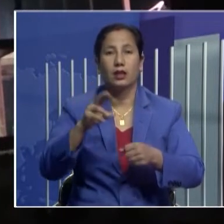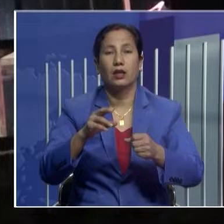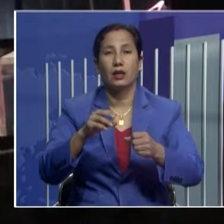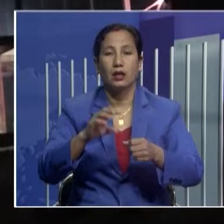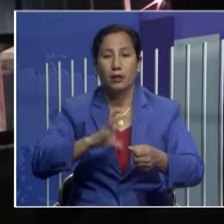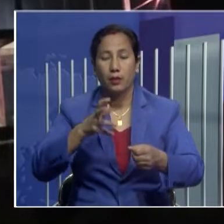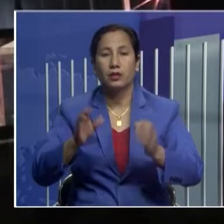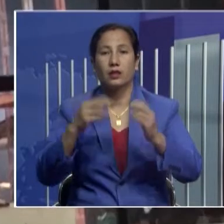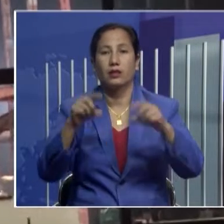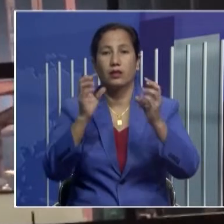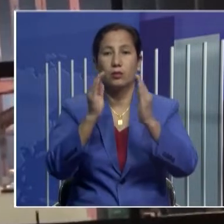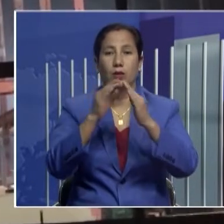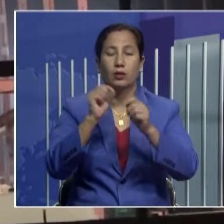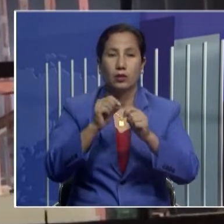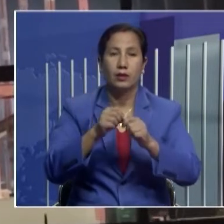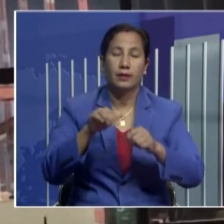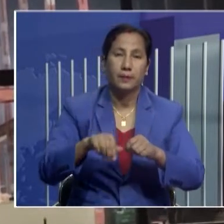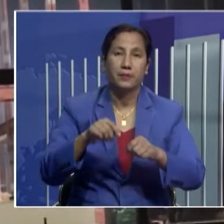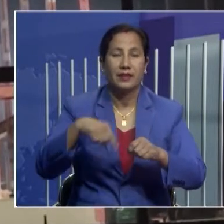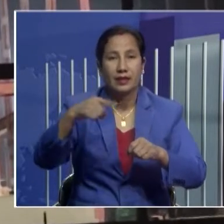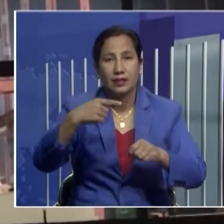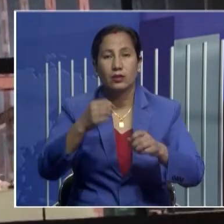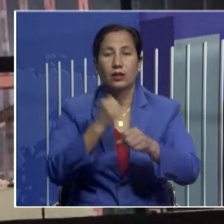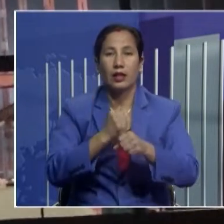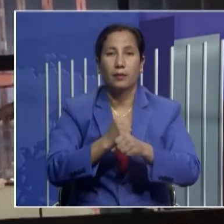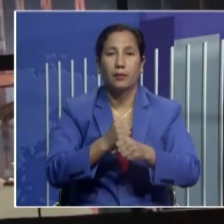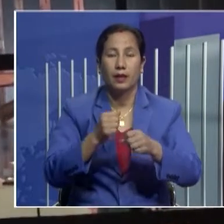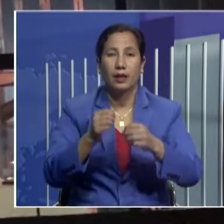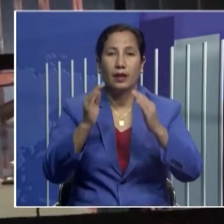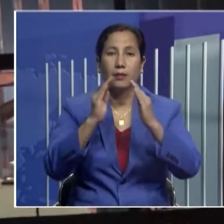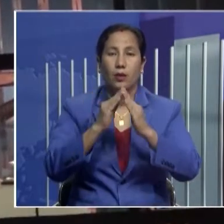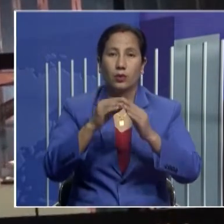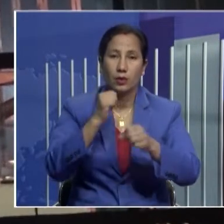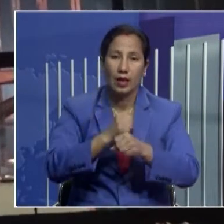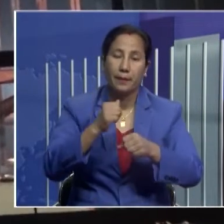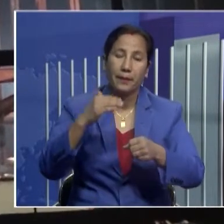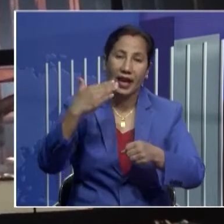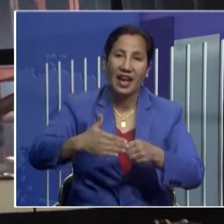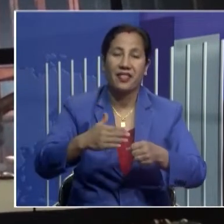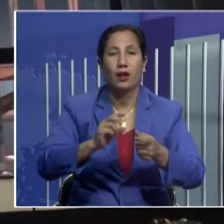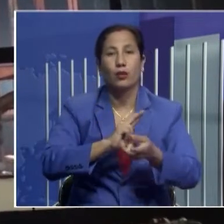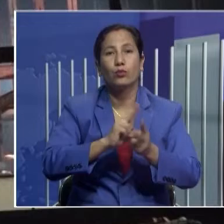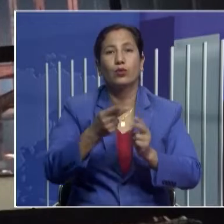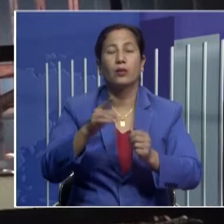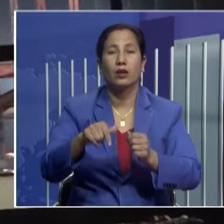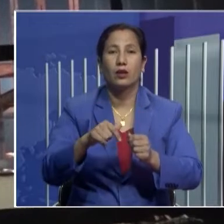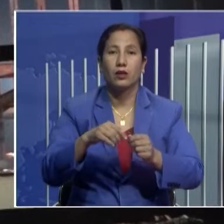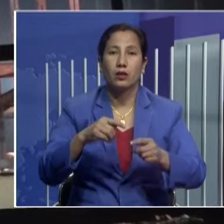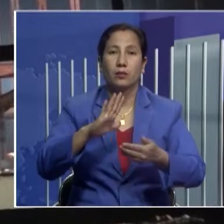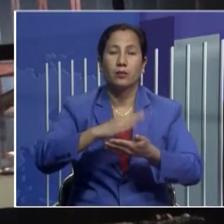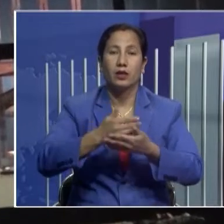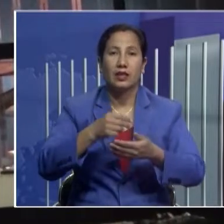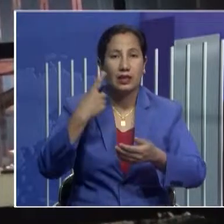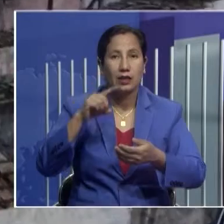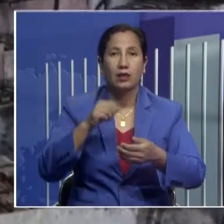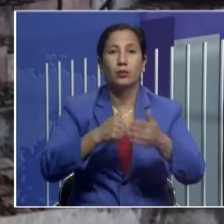निर्माणको काममा खटिँदै आएका छन्। निरन्तरको कामले प्रदेशसभा भवनको आधा काम सम्पन्न भइसकेको छ। करिब महिना दिन अघि लुम्बिनी